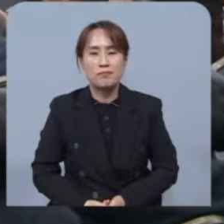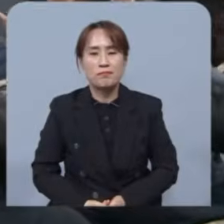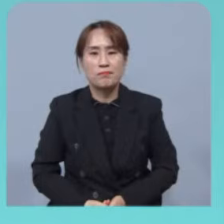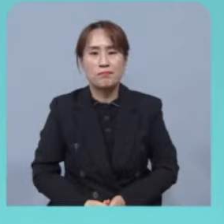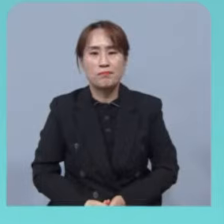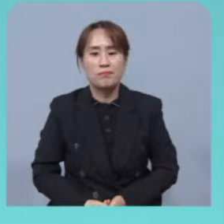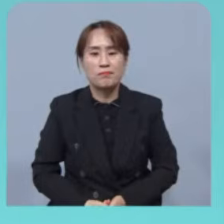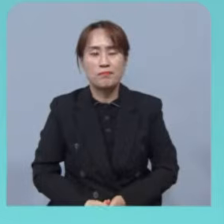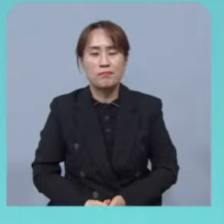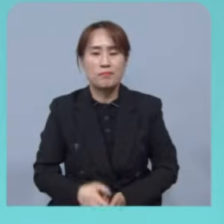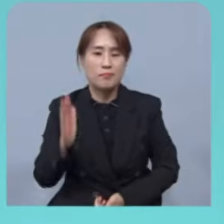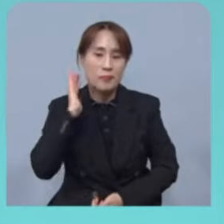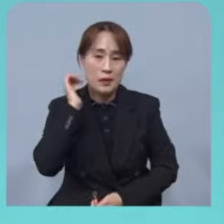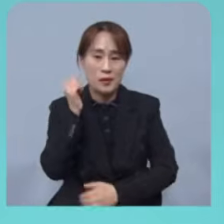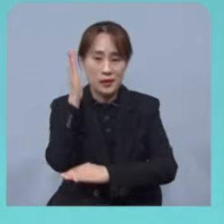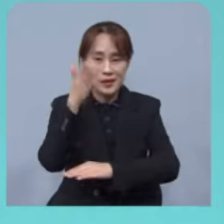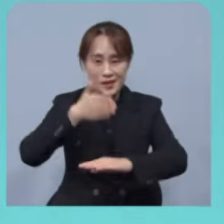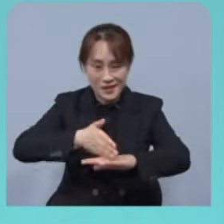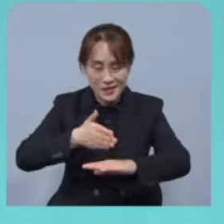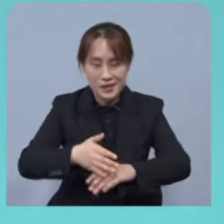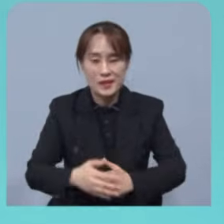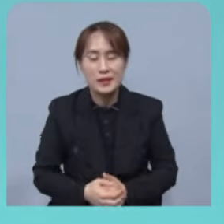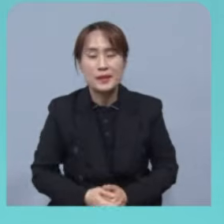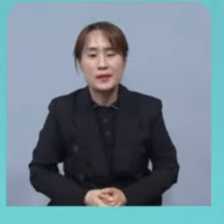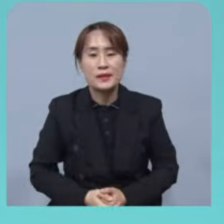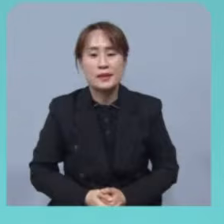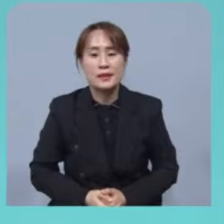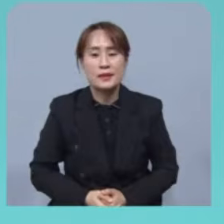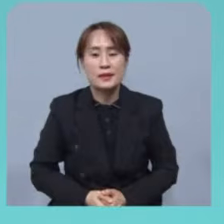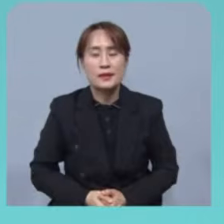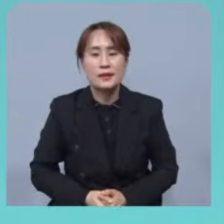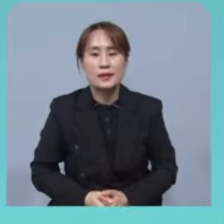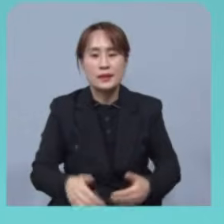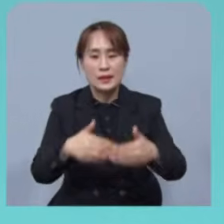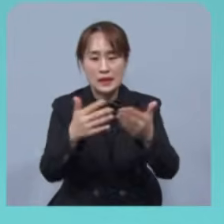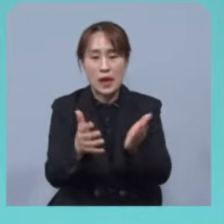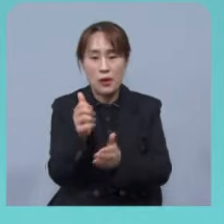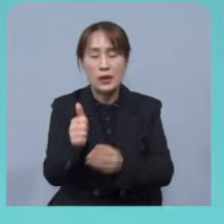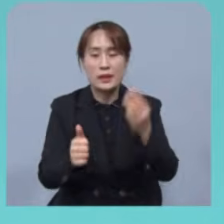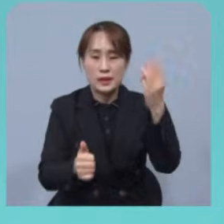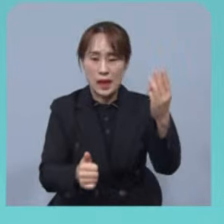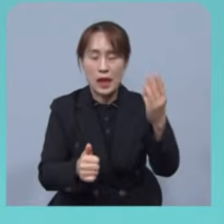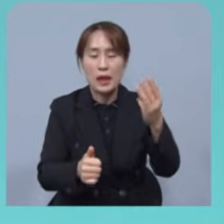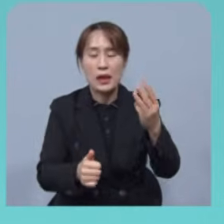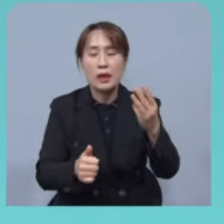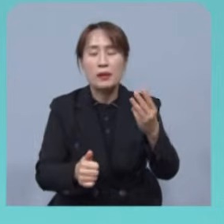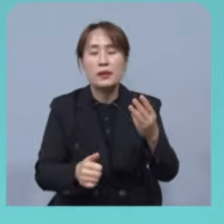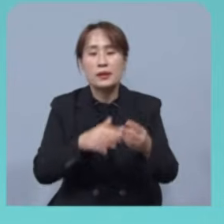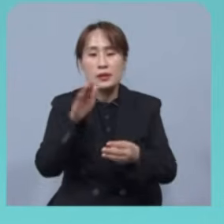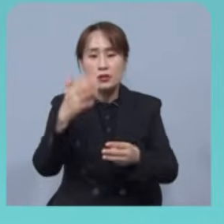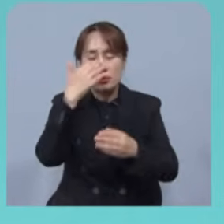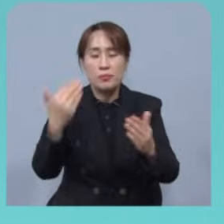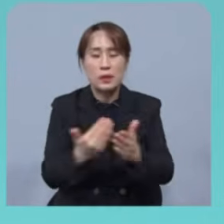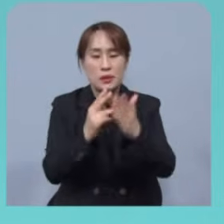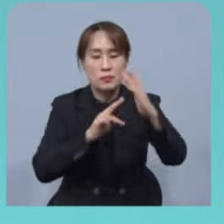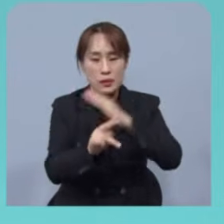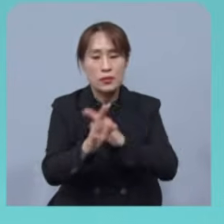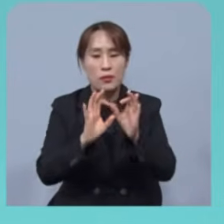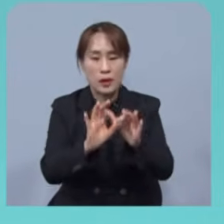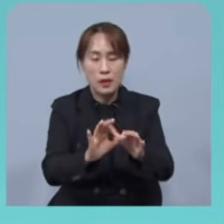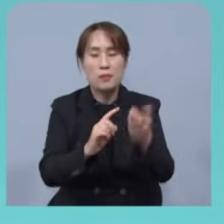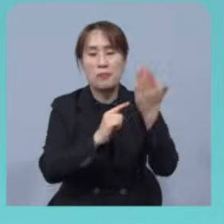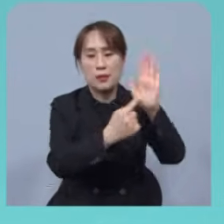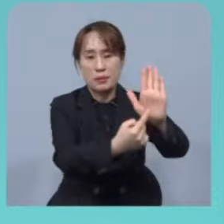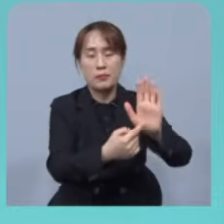네, 대통령님 말씀 감사합니다. 이어서 세 분 장차관님의 충북 발전 비전과 관련한